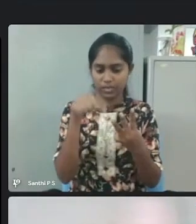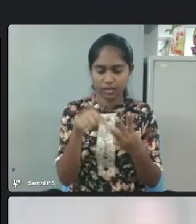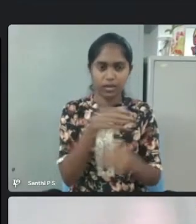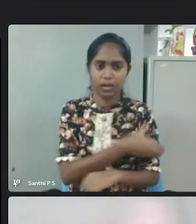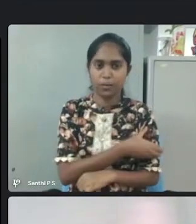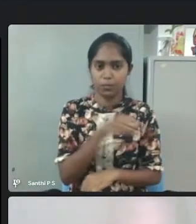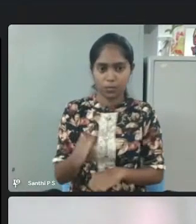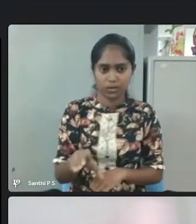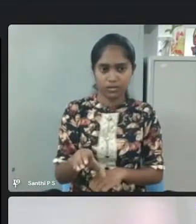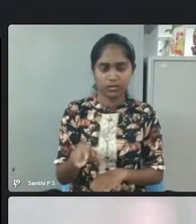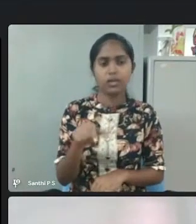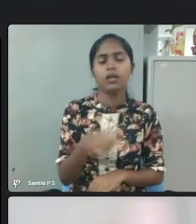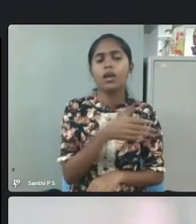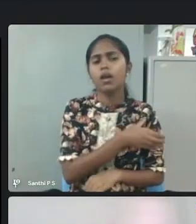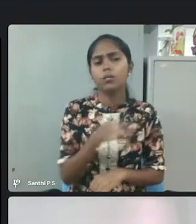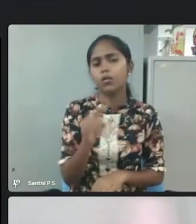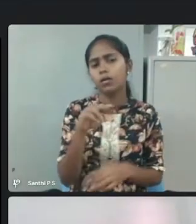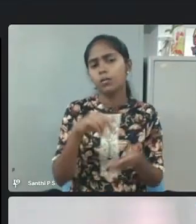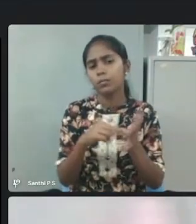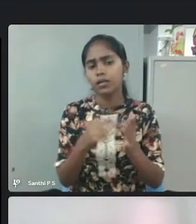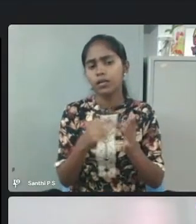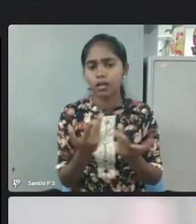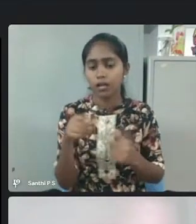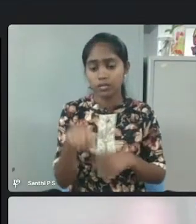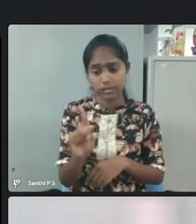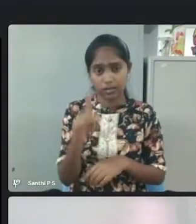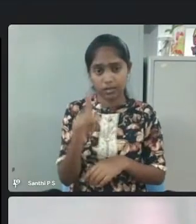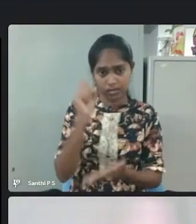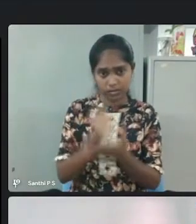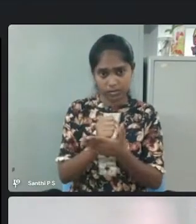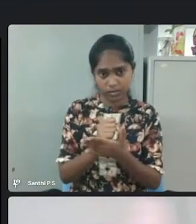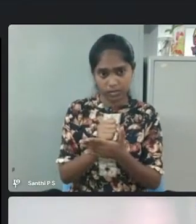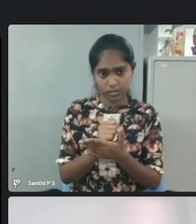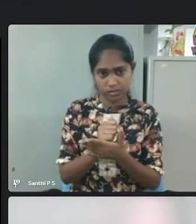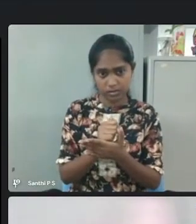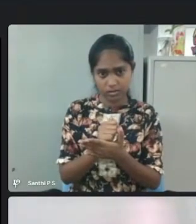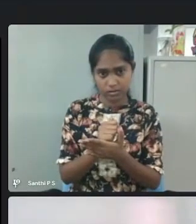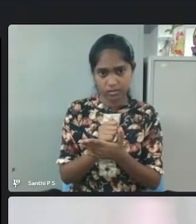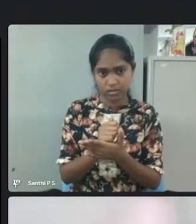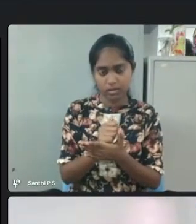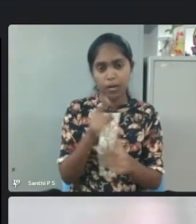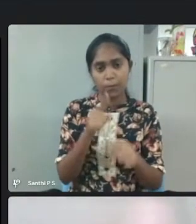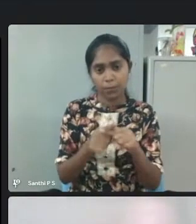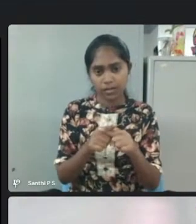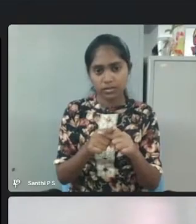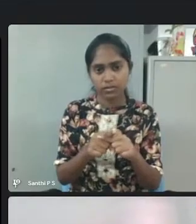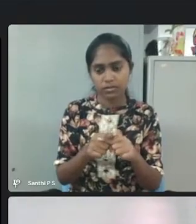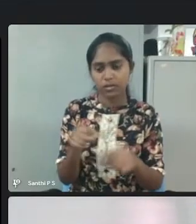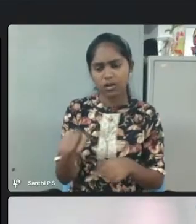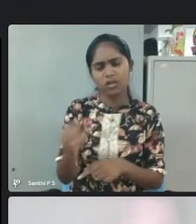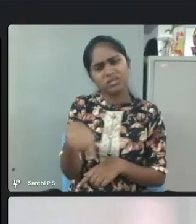ട്രൂ എംപവർമെന്റ് എന്ന് പറയുമ്പോൾ സ്വയം അവർക്ക് തീരുമാനമെടുക്കാനുള്ള സ്വാതന്ത്ര്യവും കഴിവും, സ്വന്തം